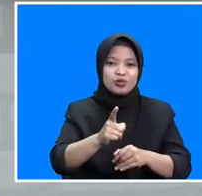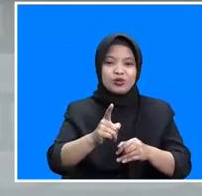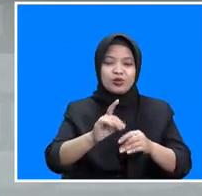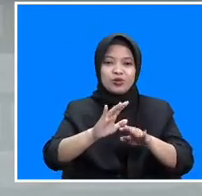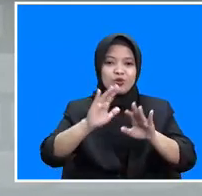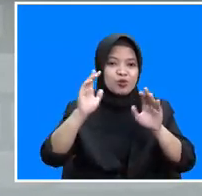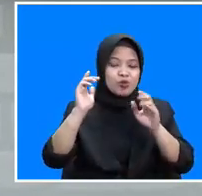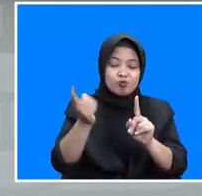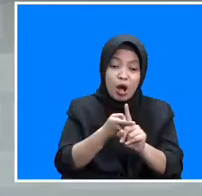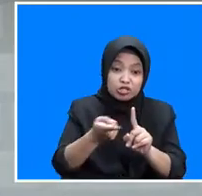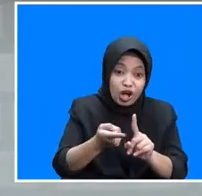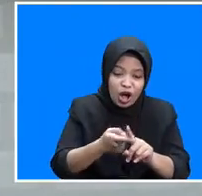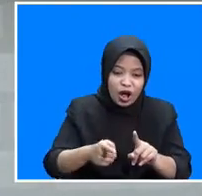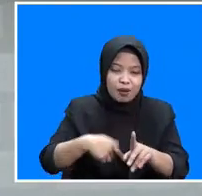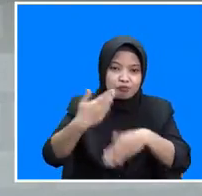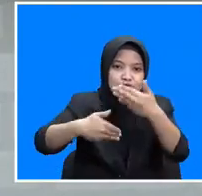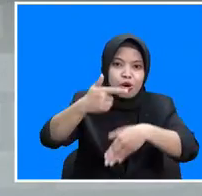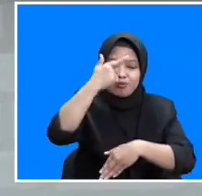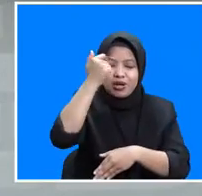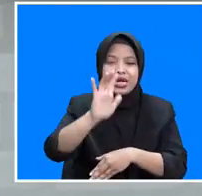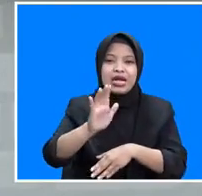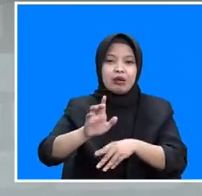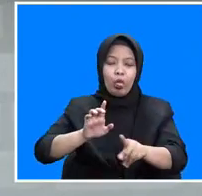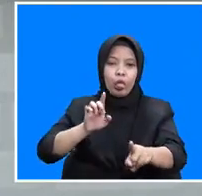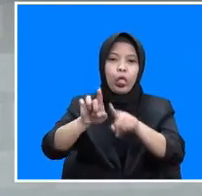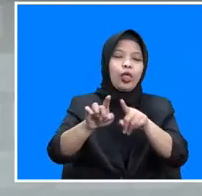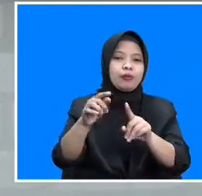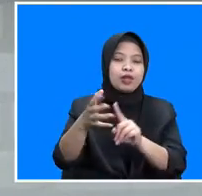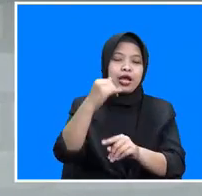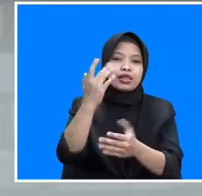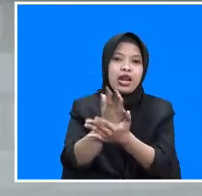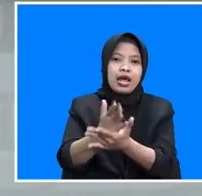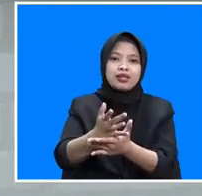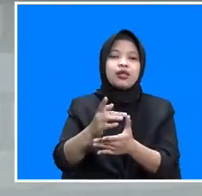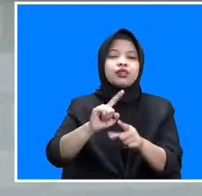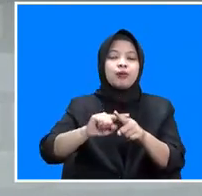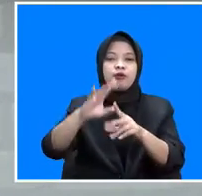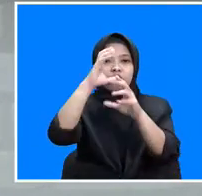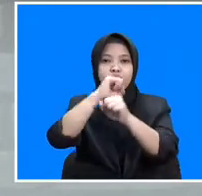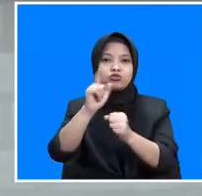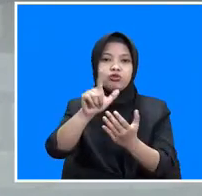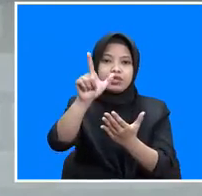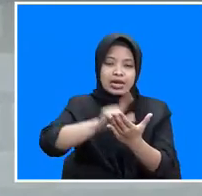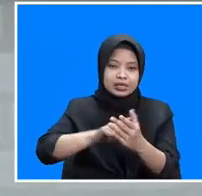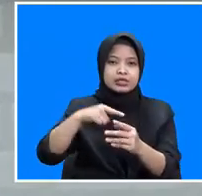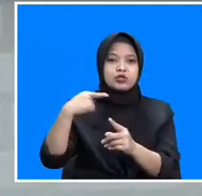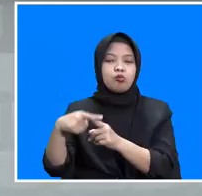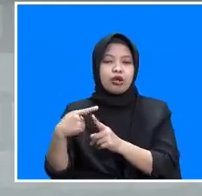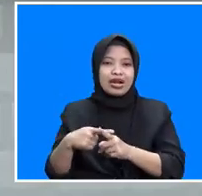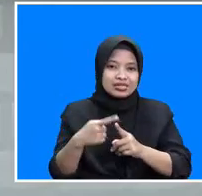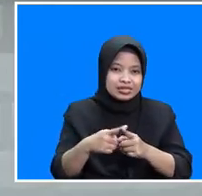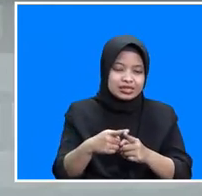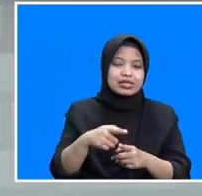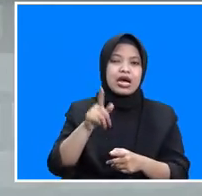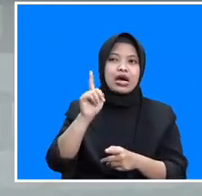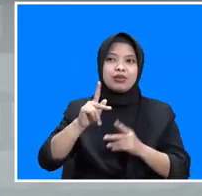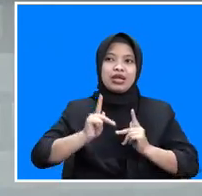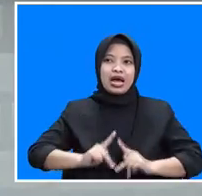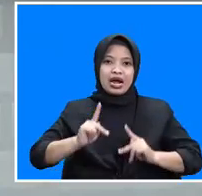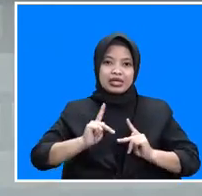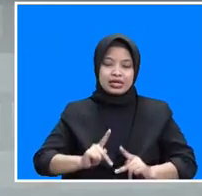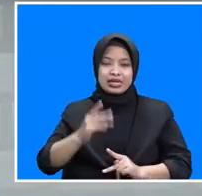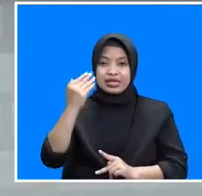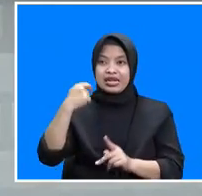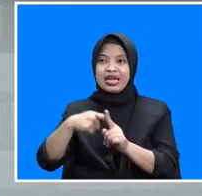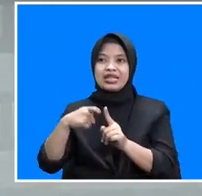digeber gitu ya, karena udah ketinggalan. Jadi pelan-pelan dulu. Tadi fokusnya kepada literasi, numerasi, dan saya menyebutnya karakter. Tadi